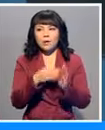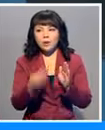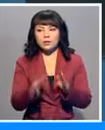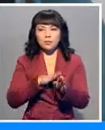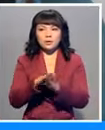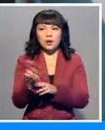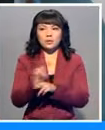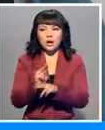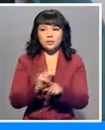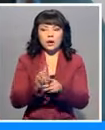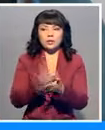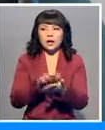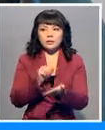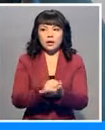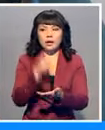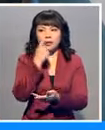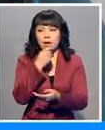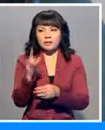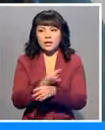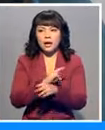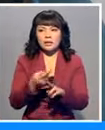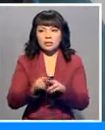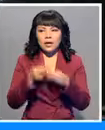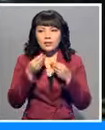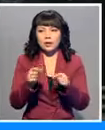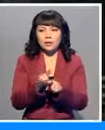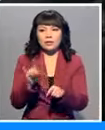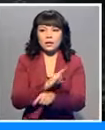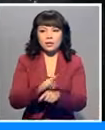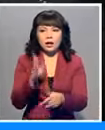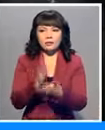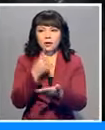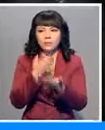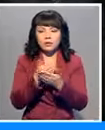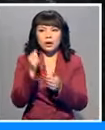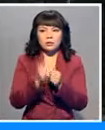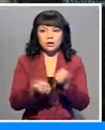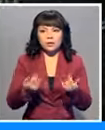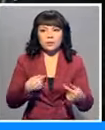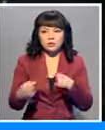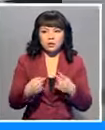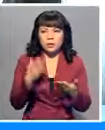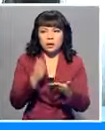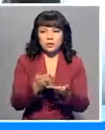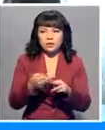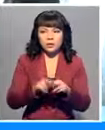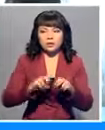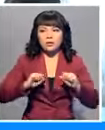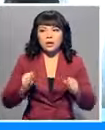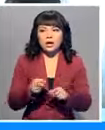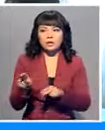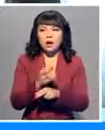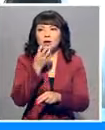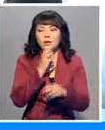Бүтіндедік деп бөлдірді, жаңарттық дегені көз алдау болып шықты. Пернекүл Таутаева осында өкінішпе күн кешіп жатыр. Өйткені пәтеріне қыста